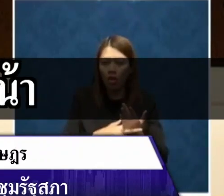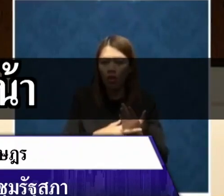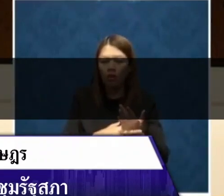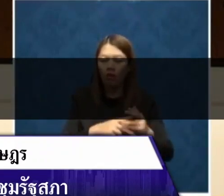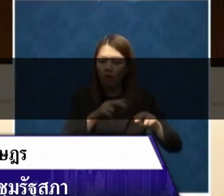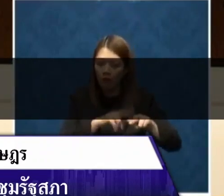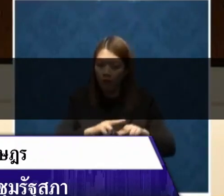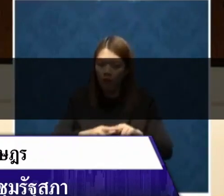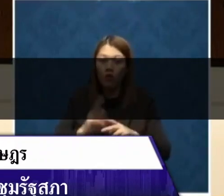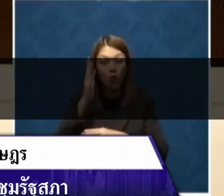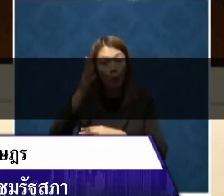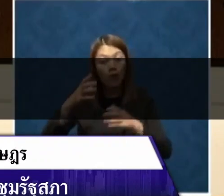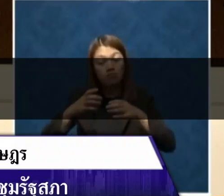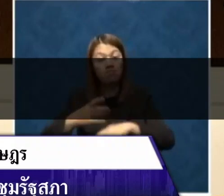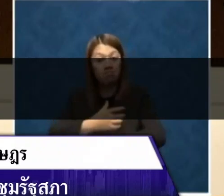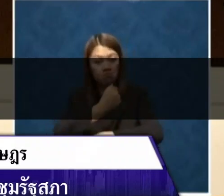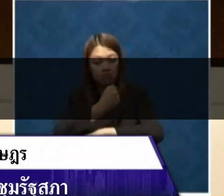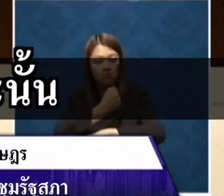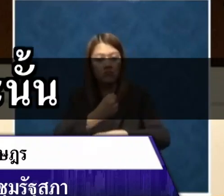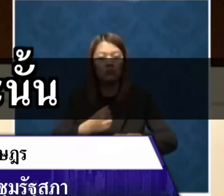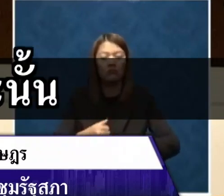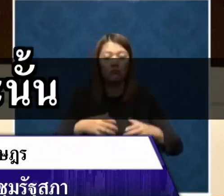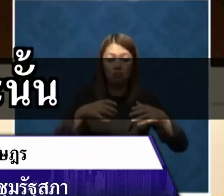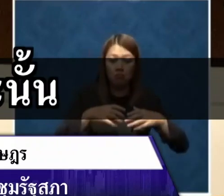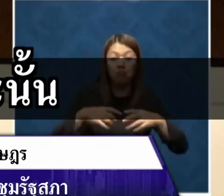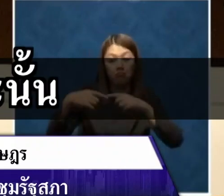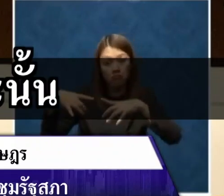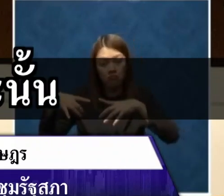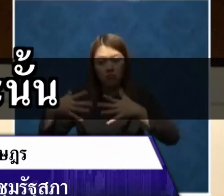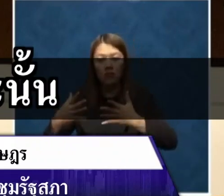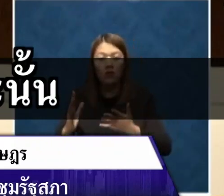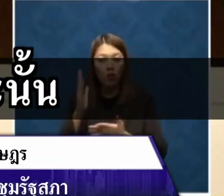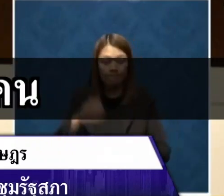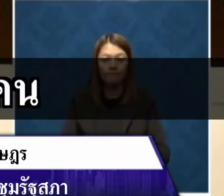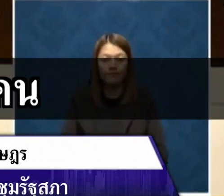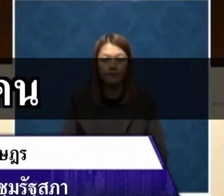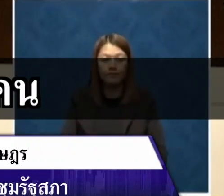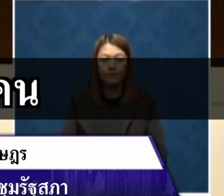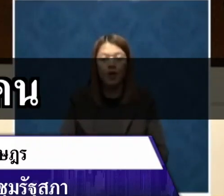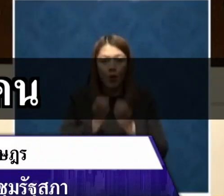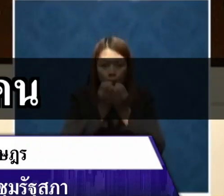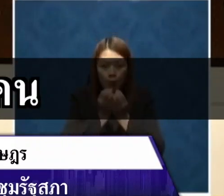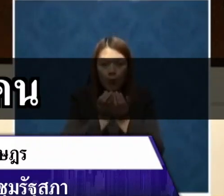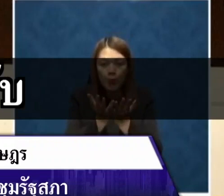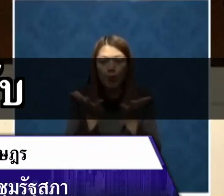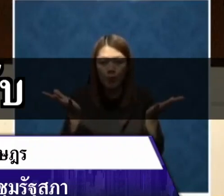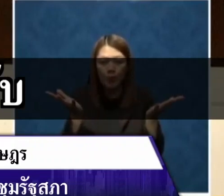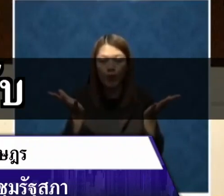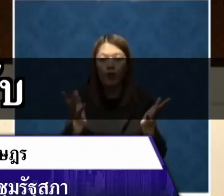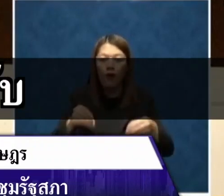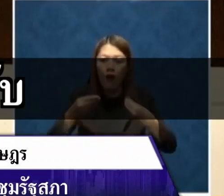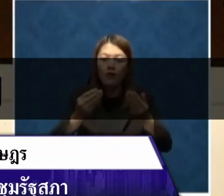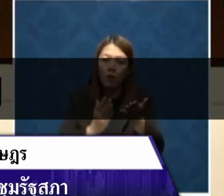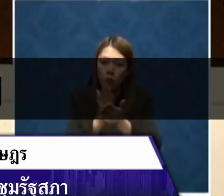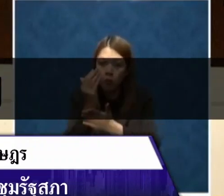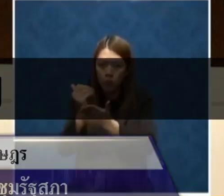าคนที่เป็นรัฐบาลขณะนี้อาจจะเป็นฝ่ายค้านในขณะนั้นขออวยพรให้เพื่อนๆทุกคนประสบความสำเร็จ